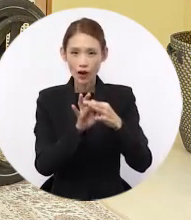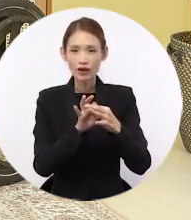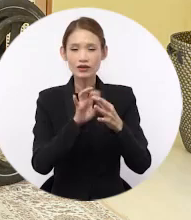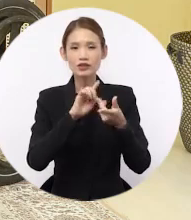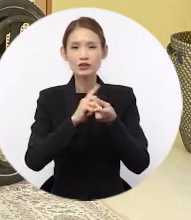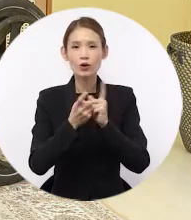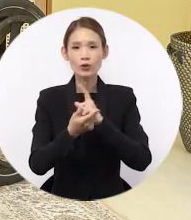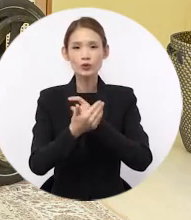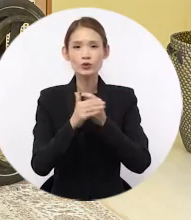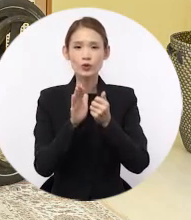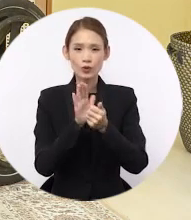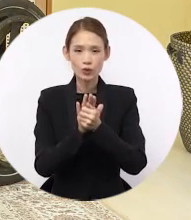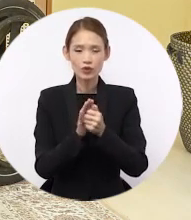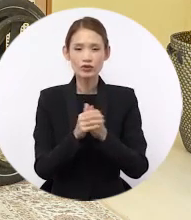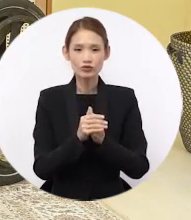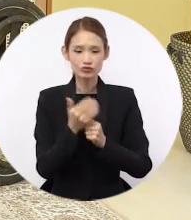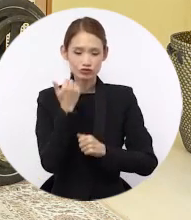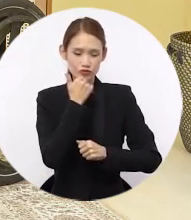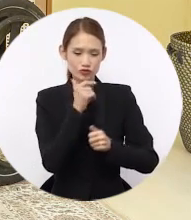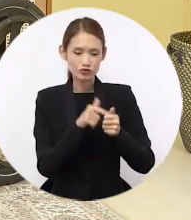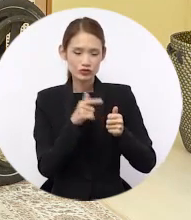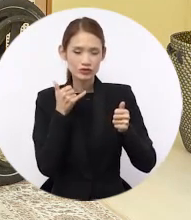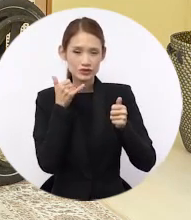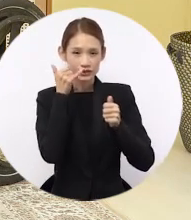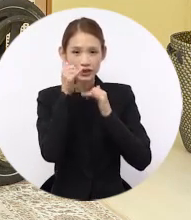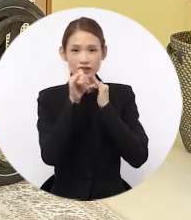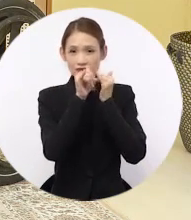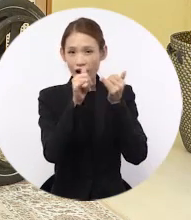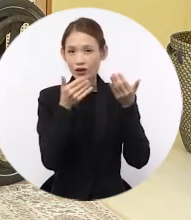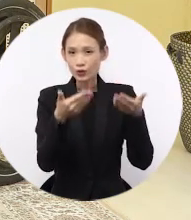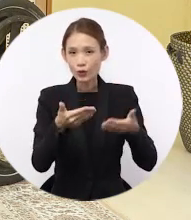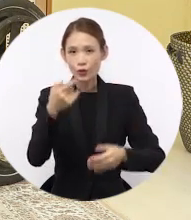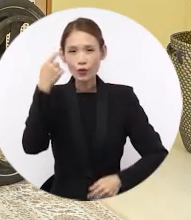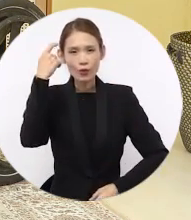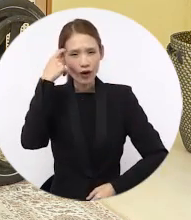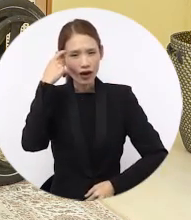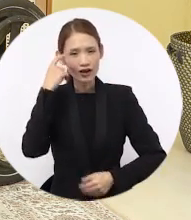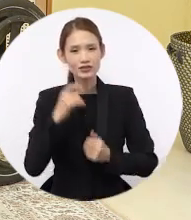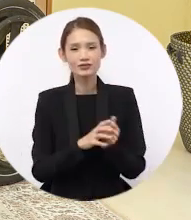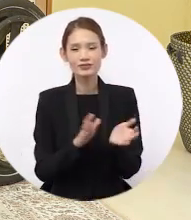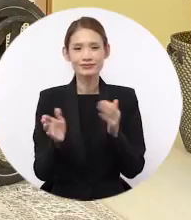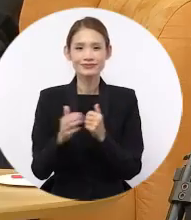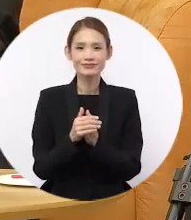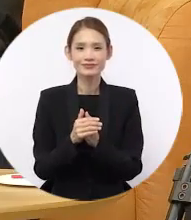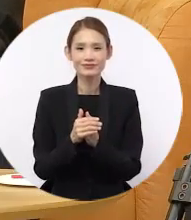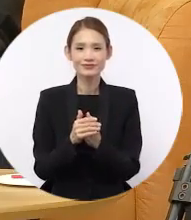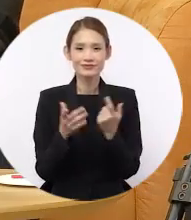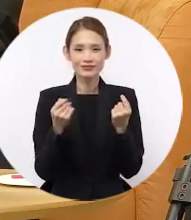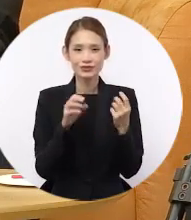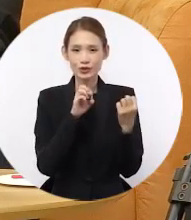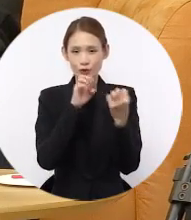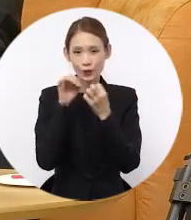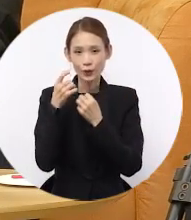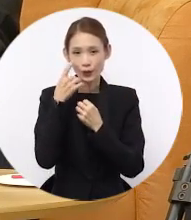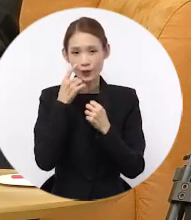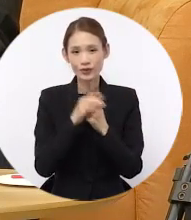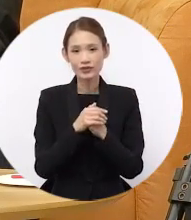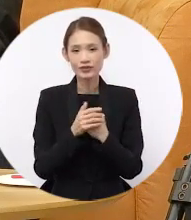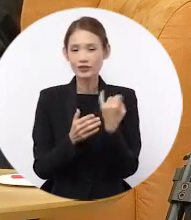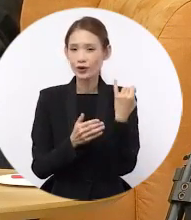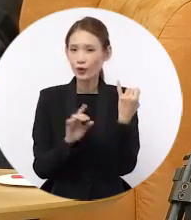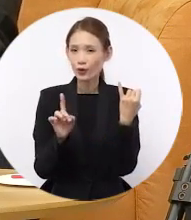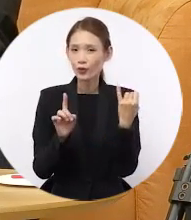관계에 서로 돕는 거 아니냐, 왜 이걸 누구는 상을 주냐, 약간 이런 생각이 들 수 있겠네요. 자, 이런 주장 얘기